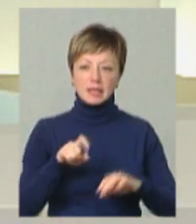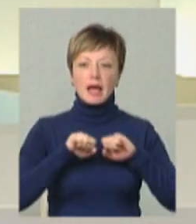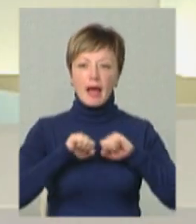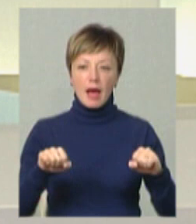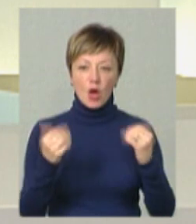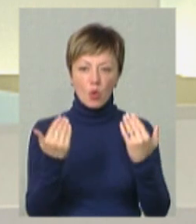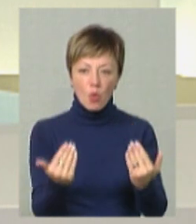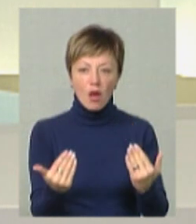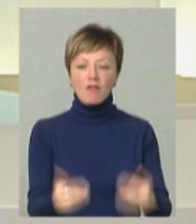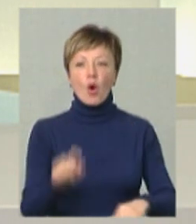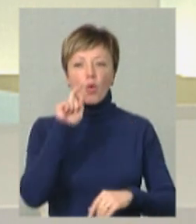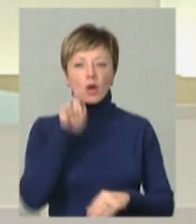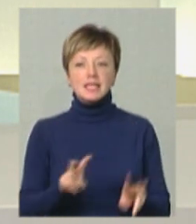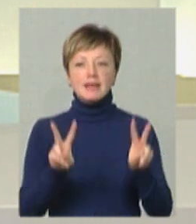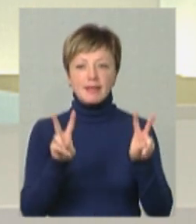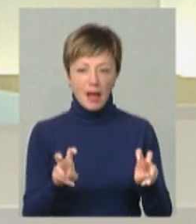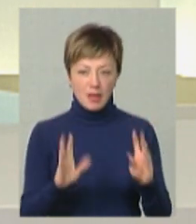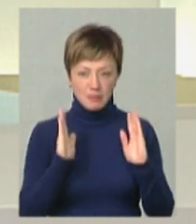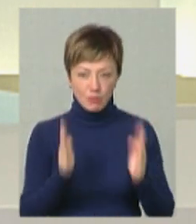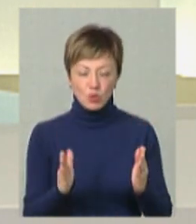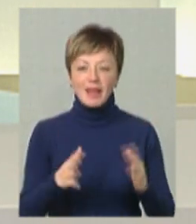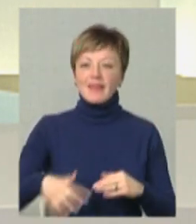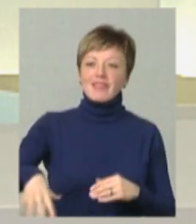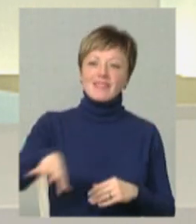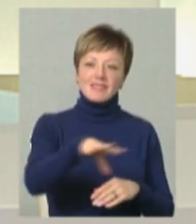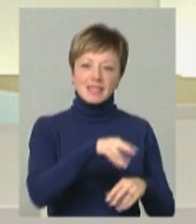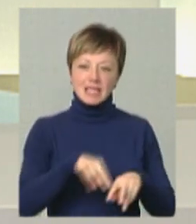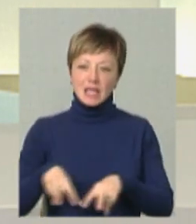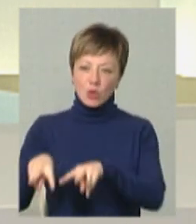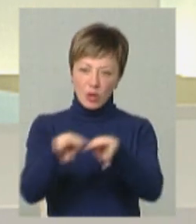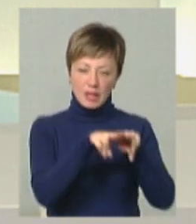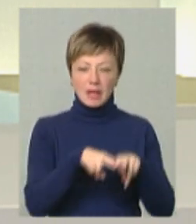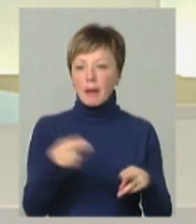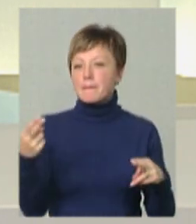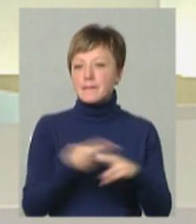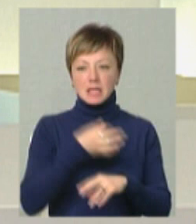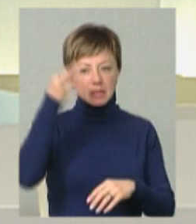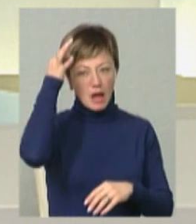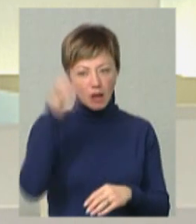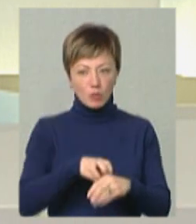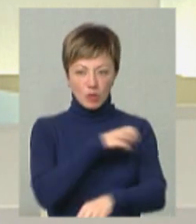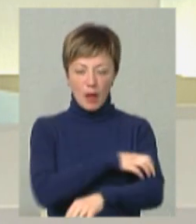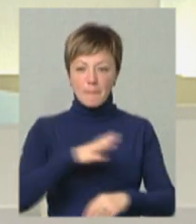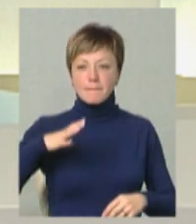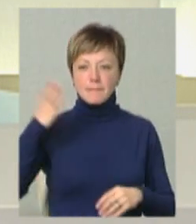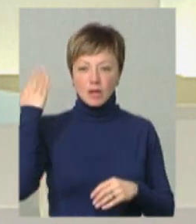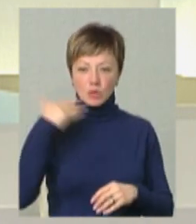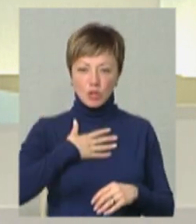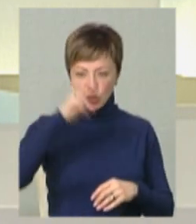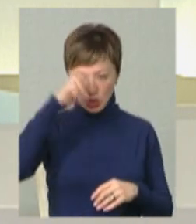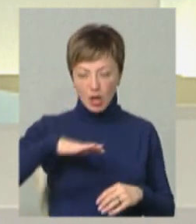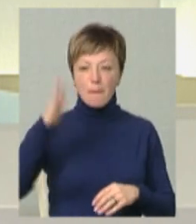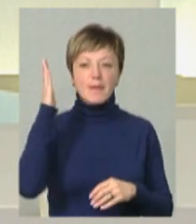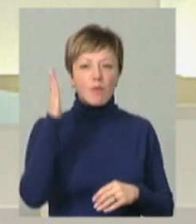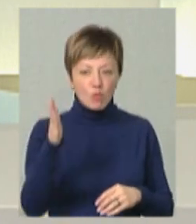героїв, українські назви будуть всі до єдиного, без будь-яких згадок про колоніальне минуле нашої держави. І